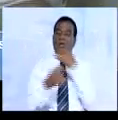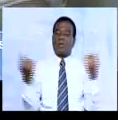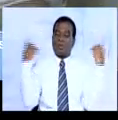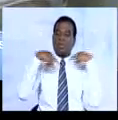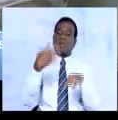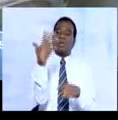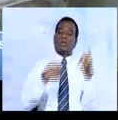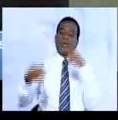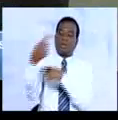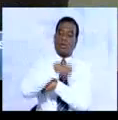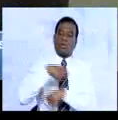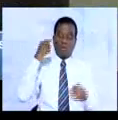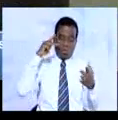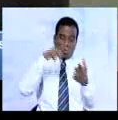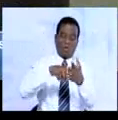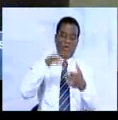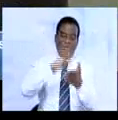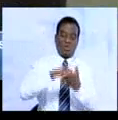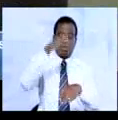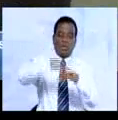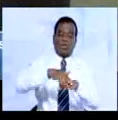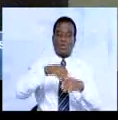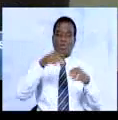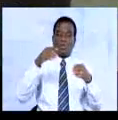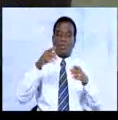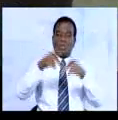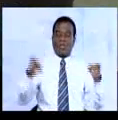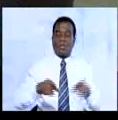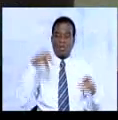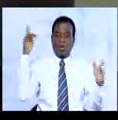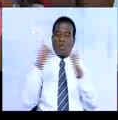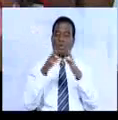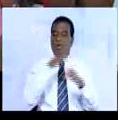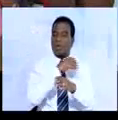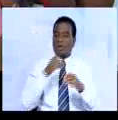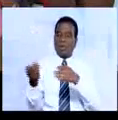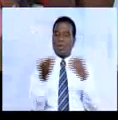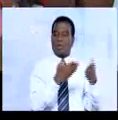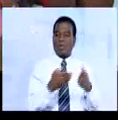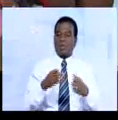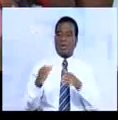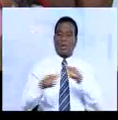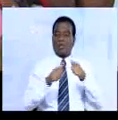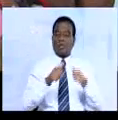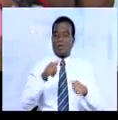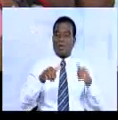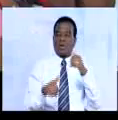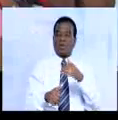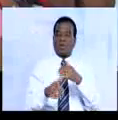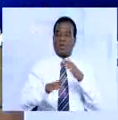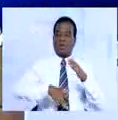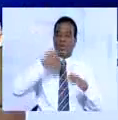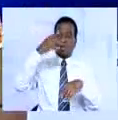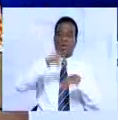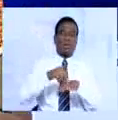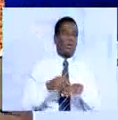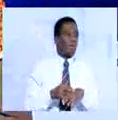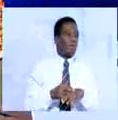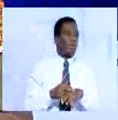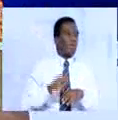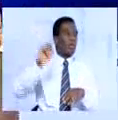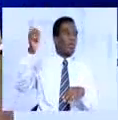de constater sur le terrain, au contact des jeunes, la portée de ces actions de sensibilisation.